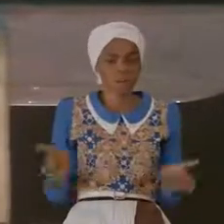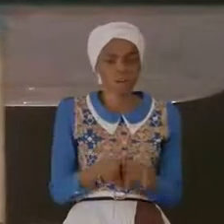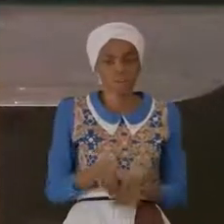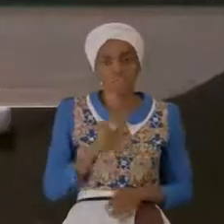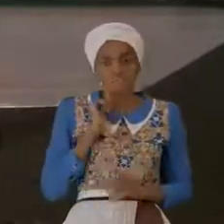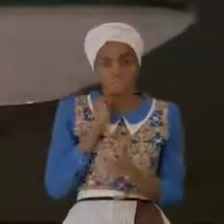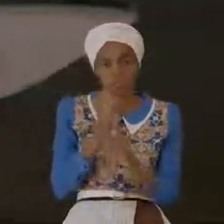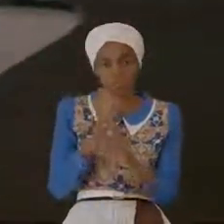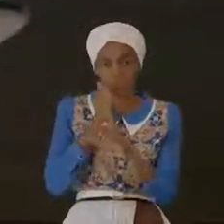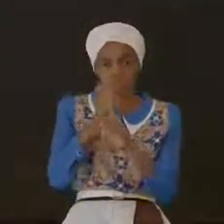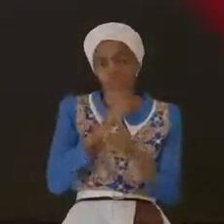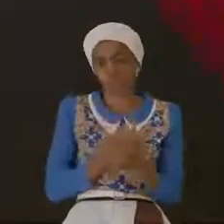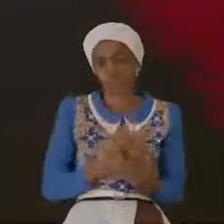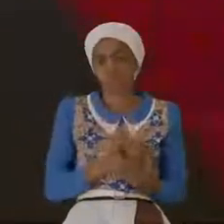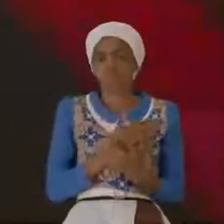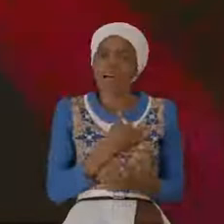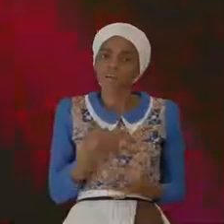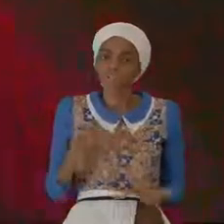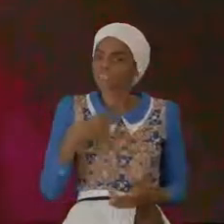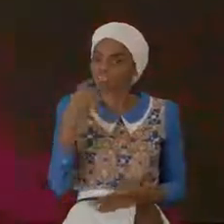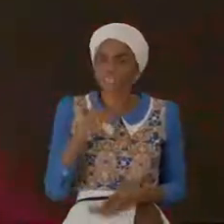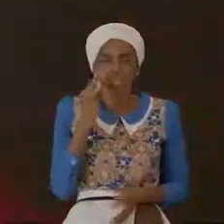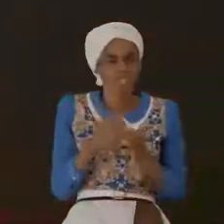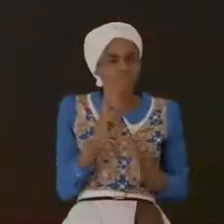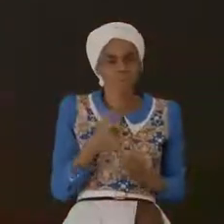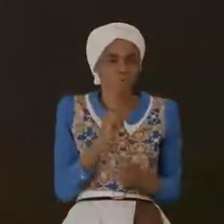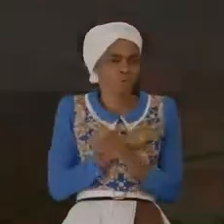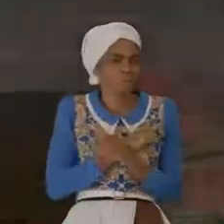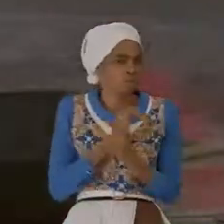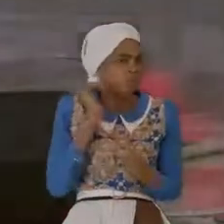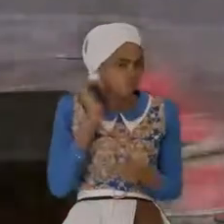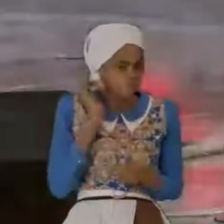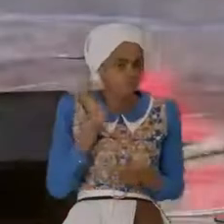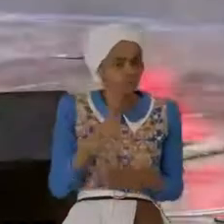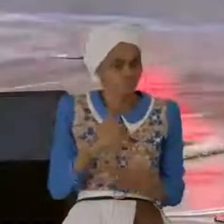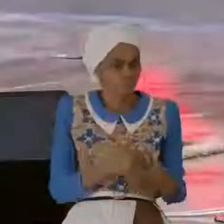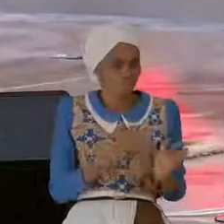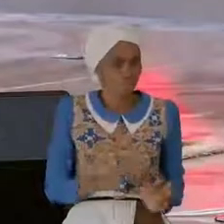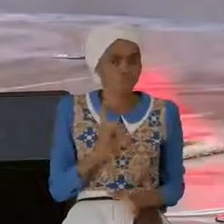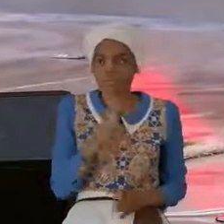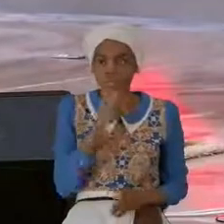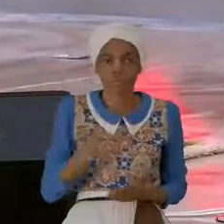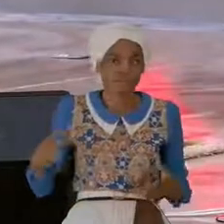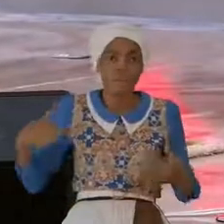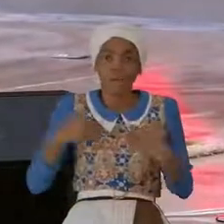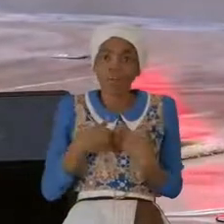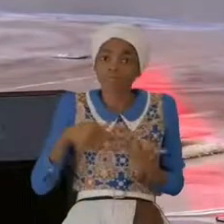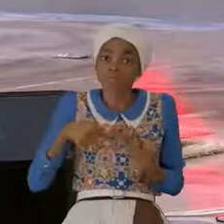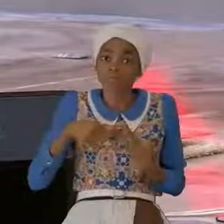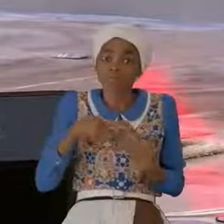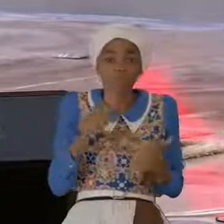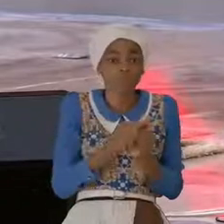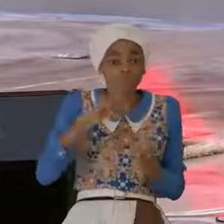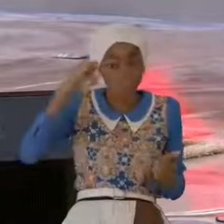toi-même. C'est-à-dire que si tu aimes ton voisin, tu ne veux pas commettre l'adultère avec son mari, tu ne veux pas